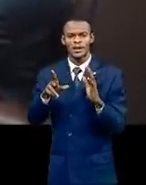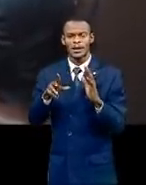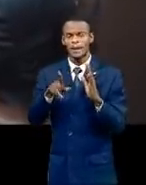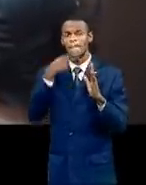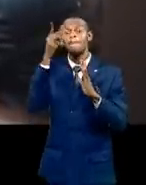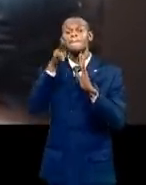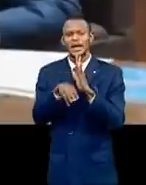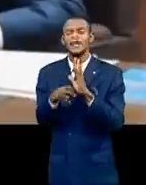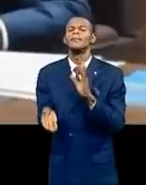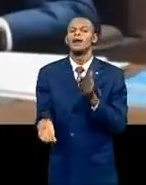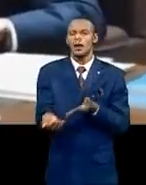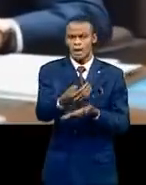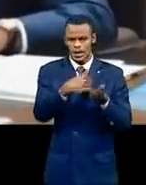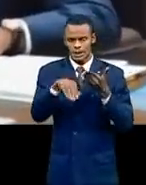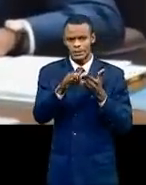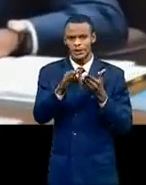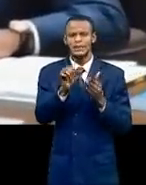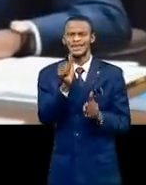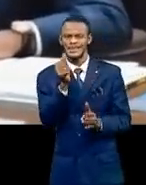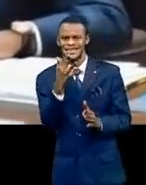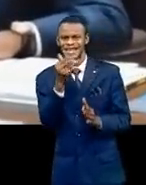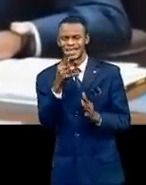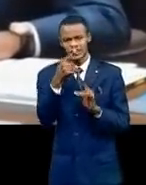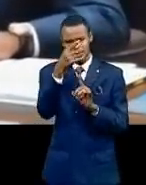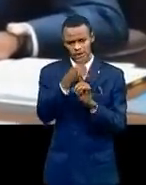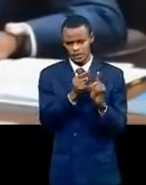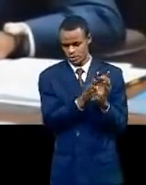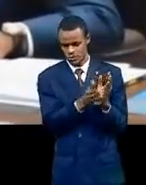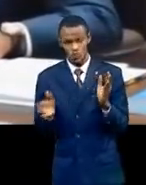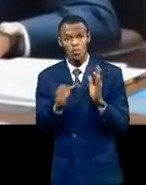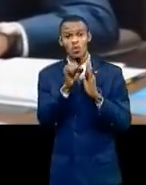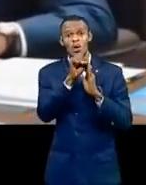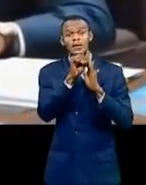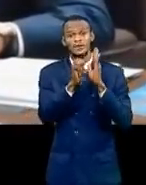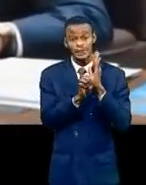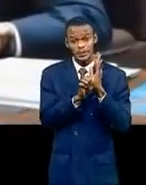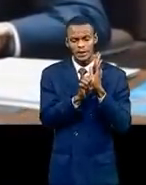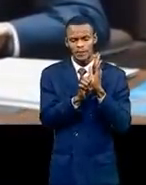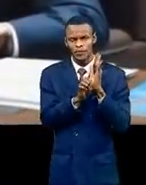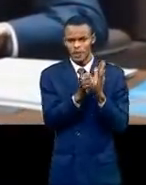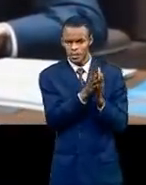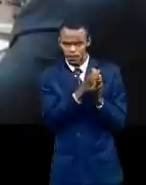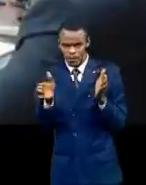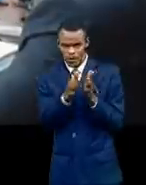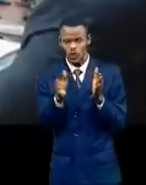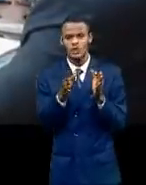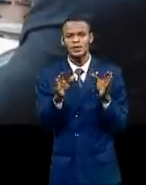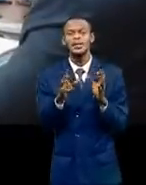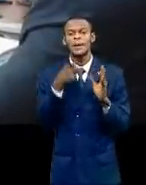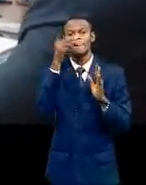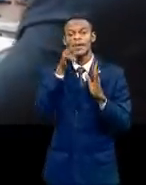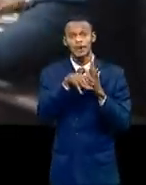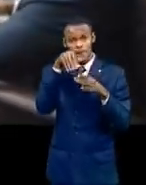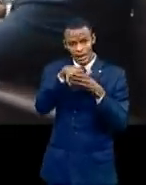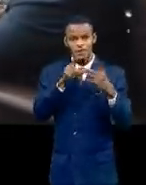s'ouvre le 15 du mois en cours. Et durant cette session, le gouvernement est attendu pour la présentation du projet de